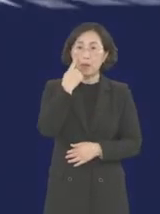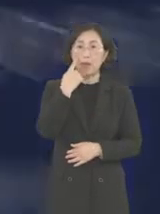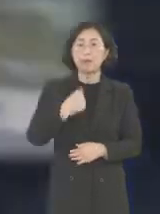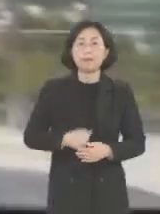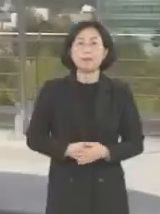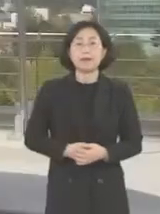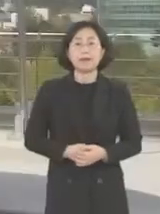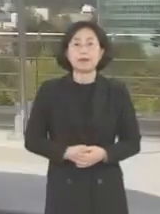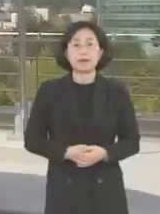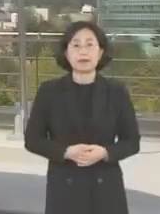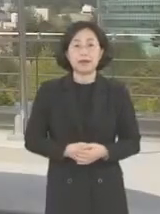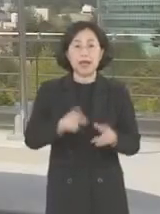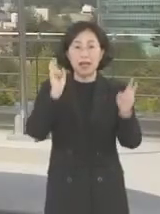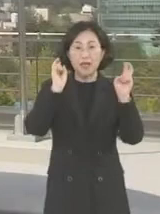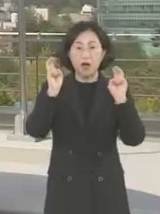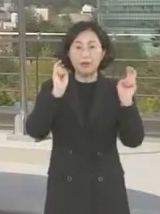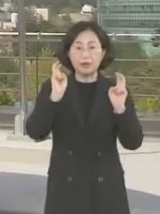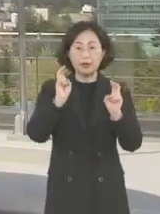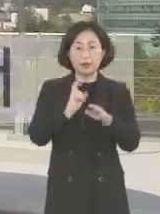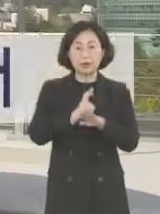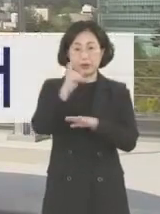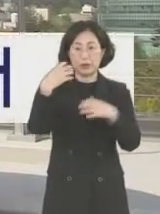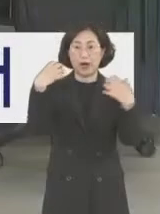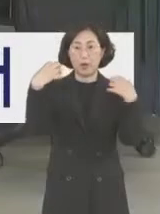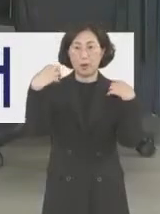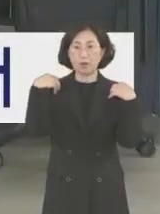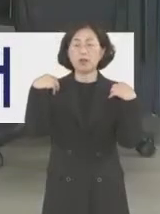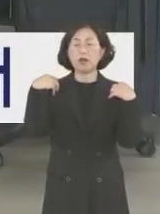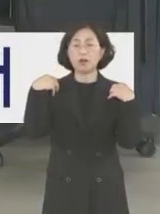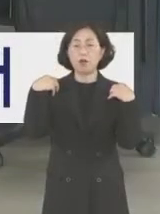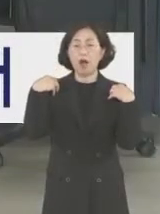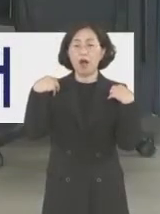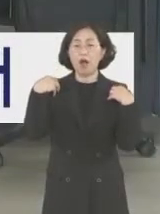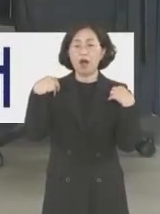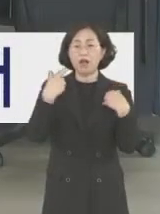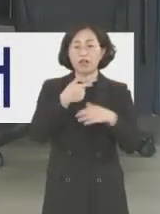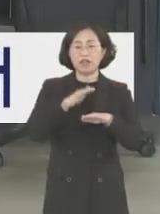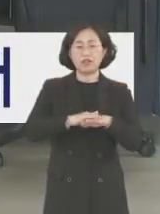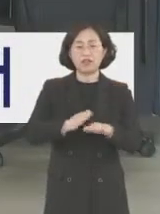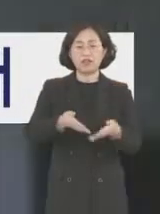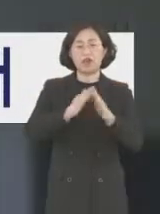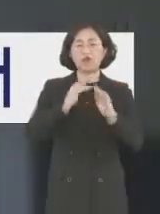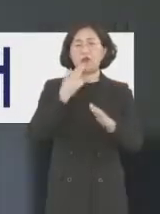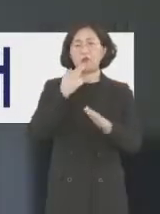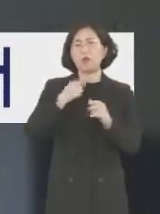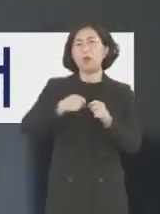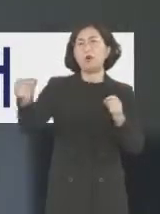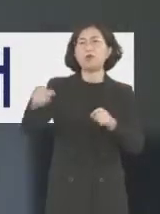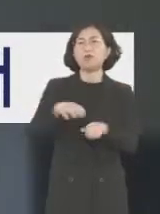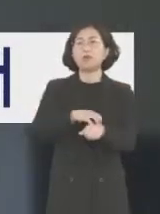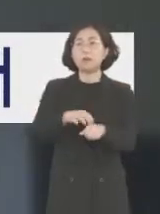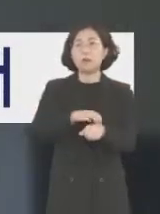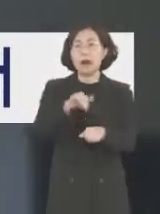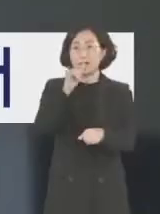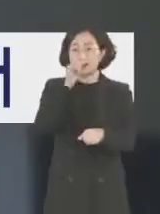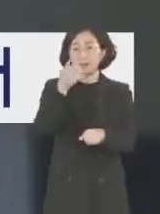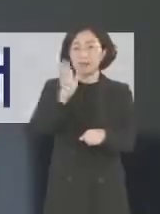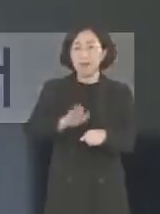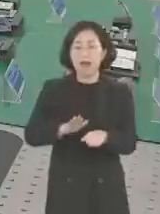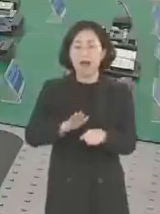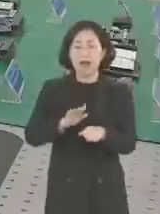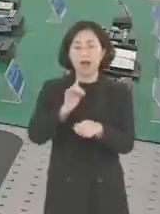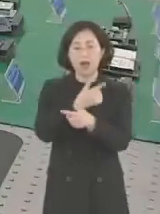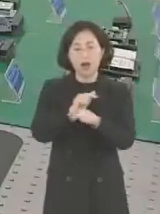같고요. 기업들도 우주항공청과의 물리적인 거리는 걸림돌이 될 수 있겠지만 항우연 등 핵심 기관이 대전에 있는